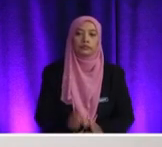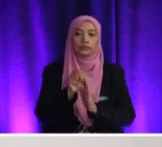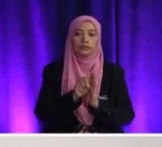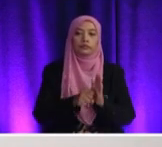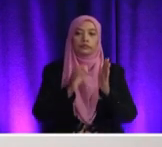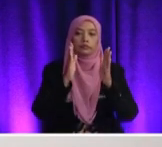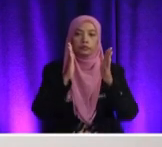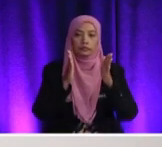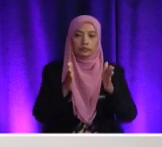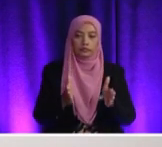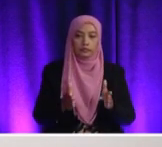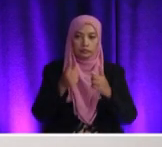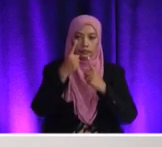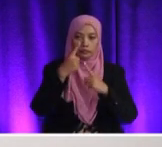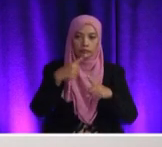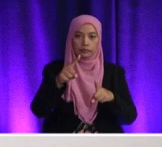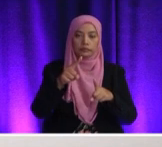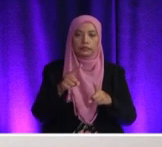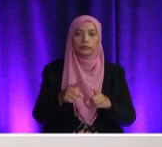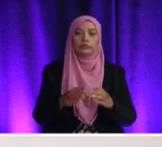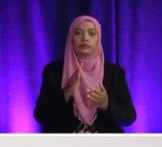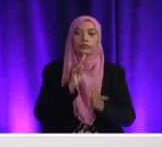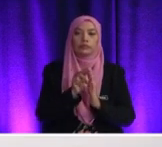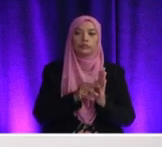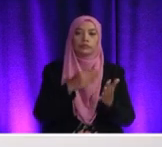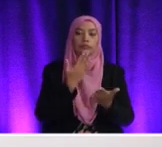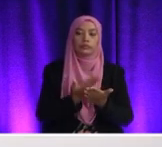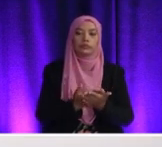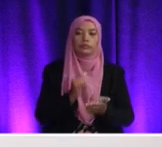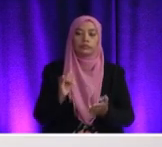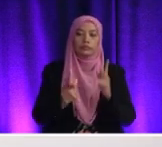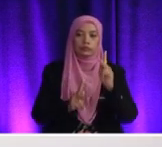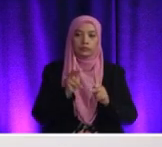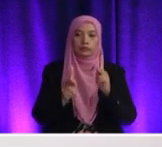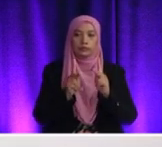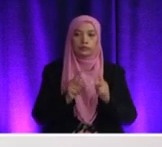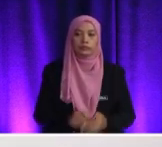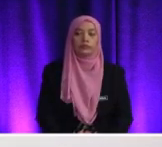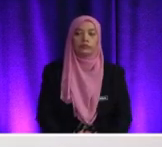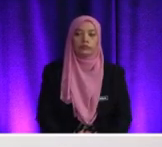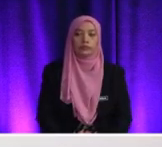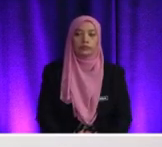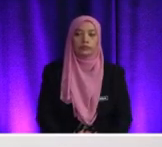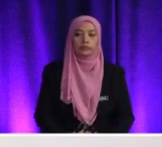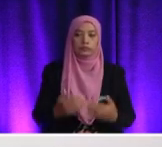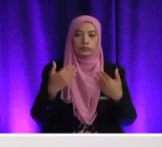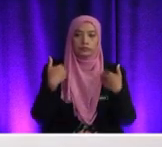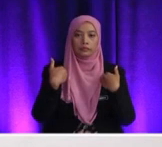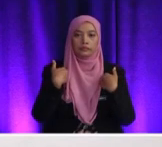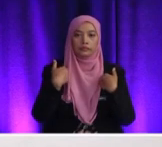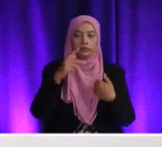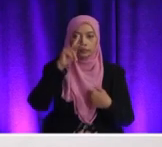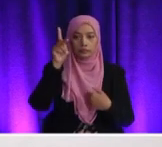lelaki sedang membaca pt.krs pekerja ini Ella benci benci situ ke Fiji